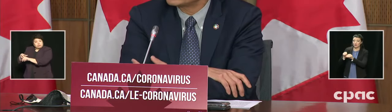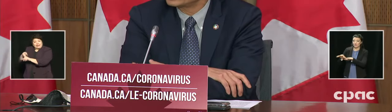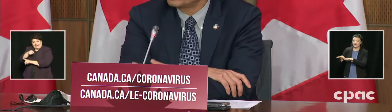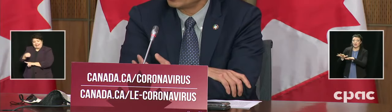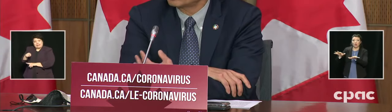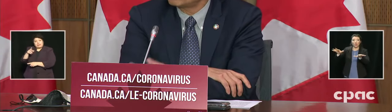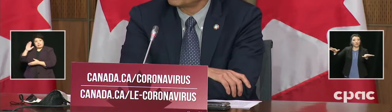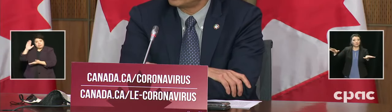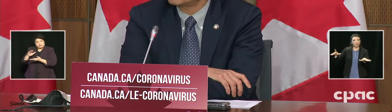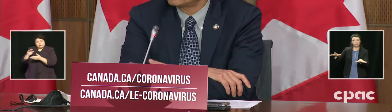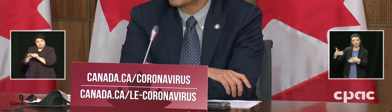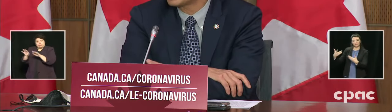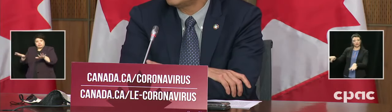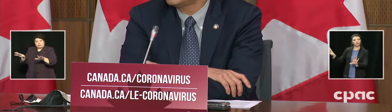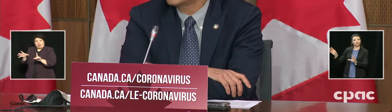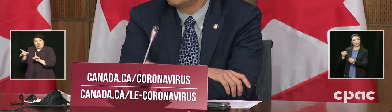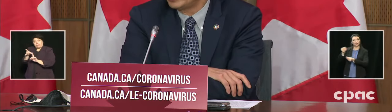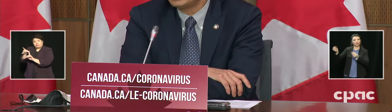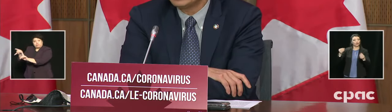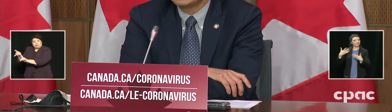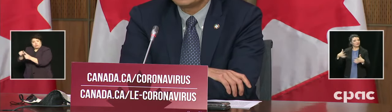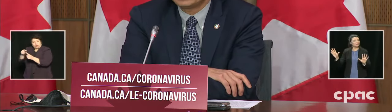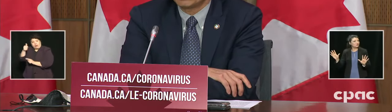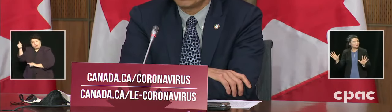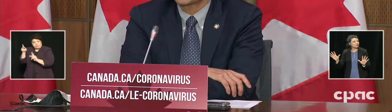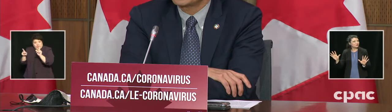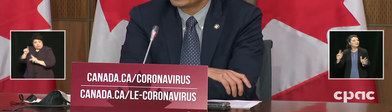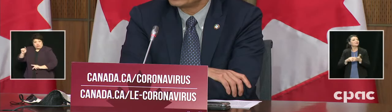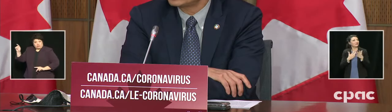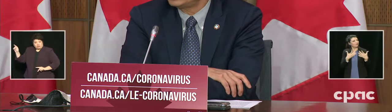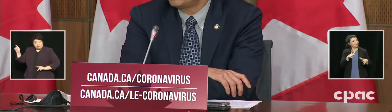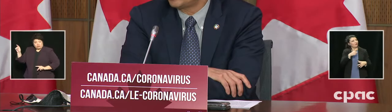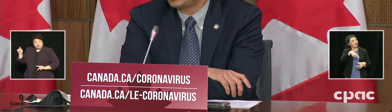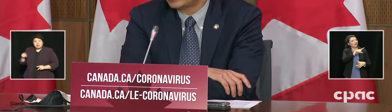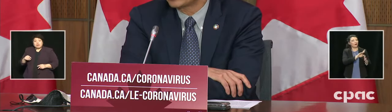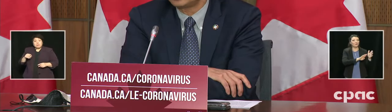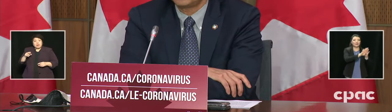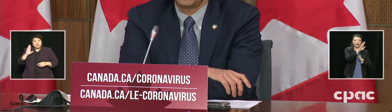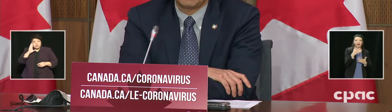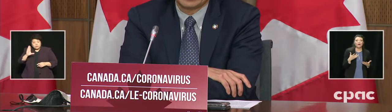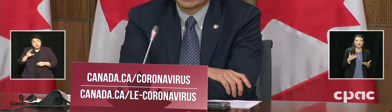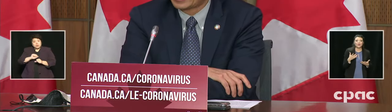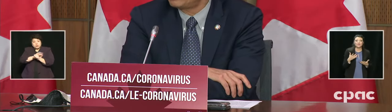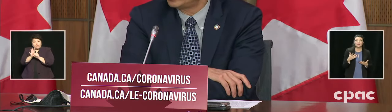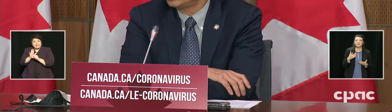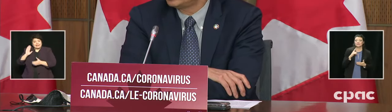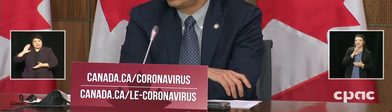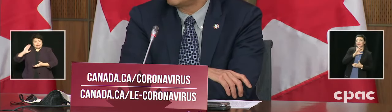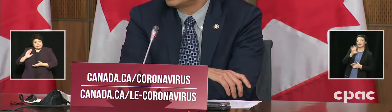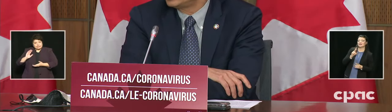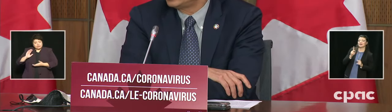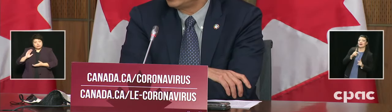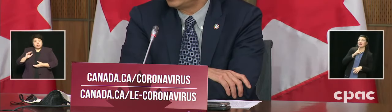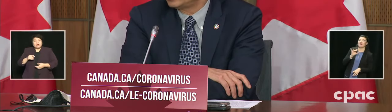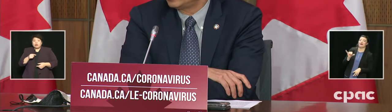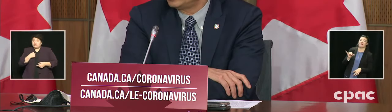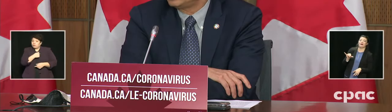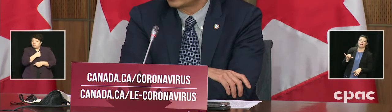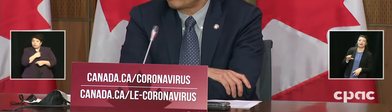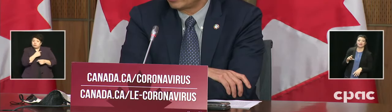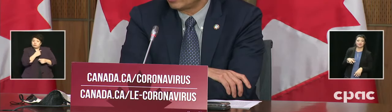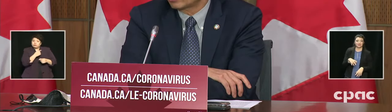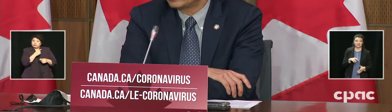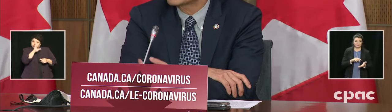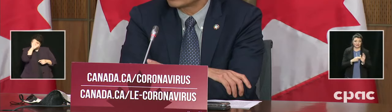en principe, comprennent que oui, si on protège les populations les plus vulnérables et aussi